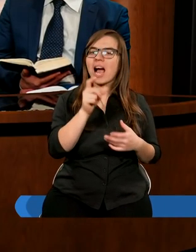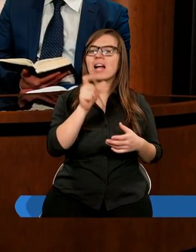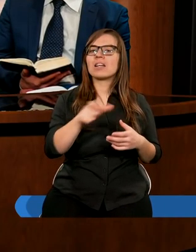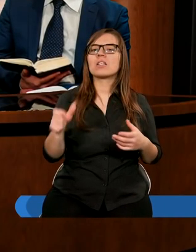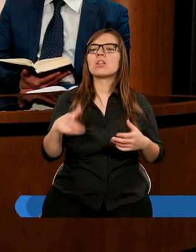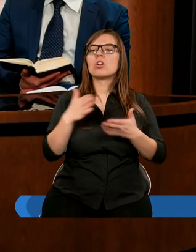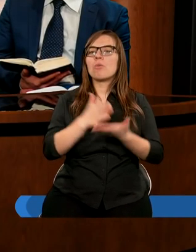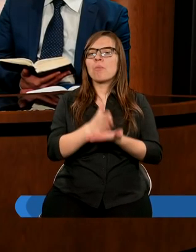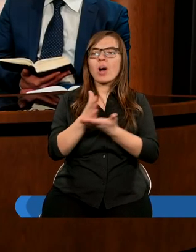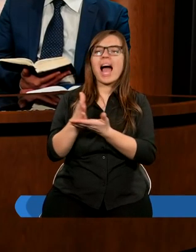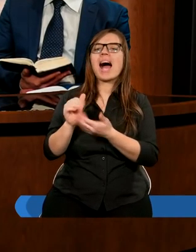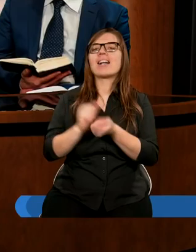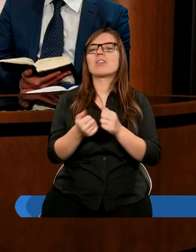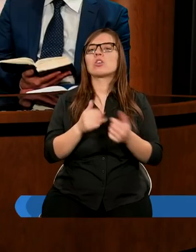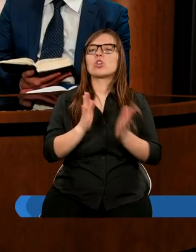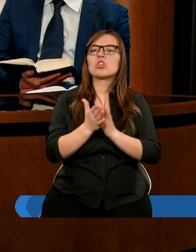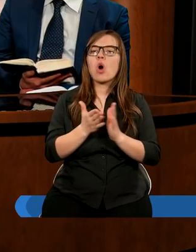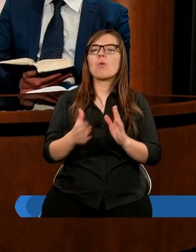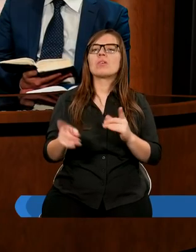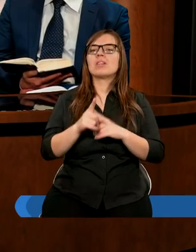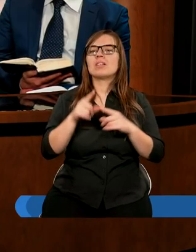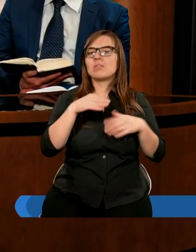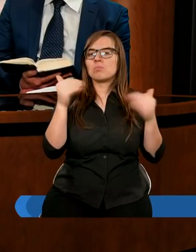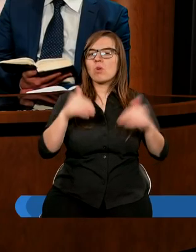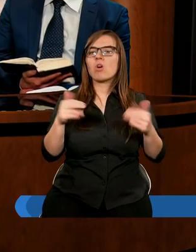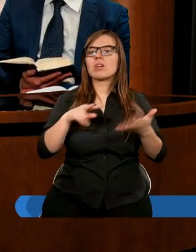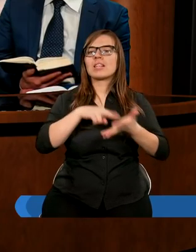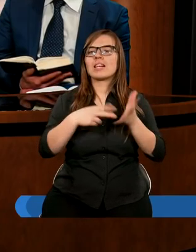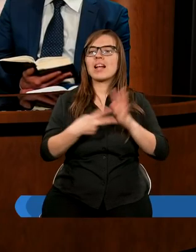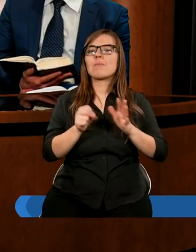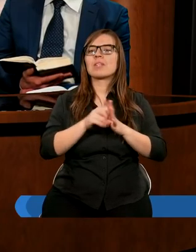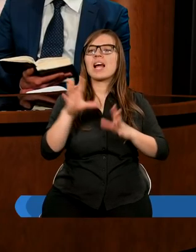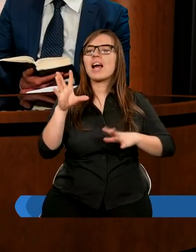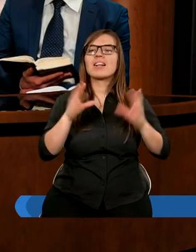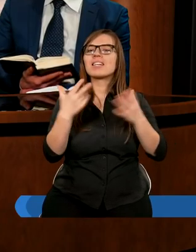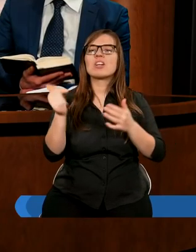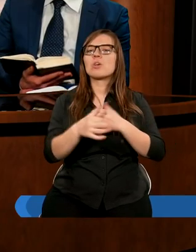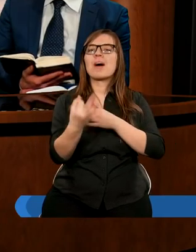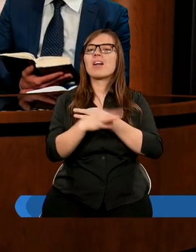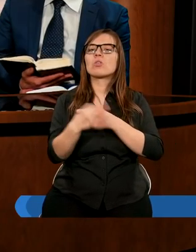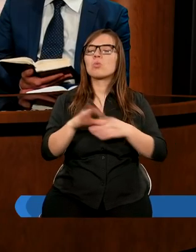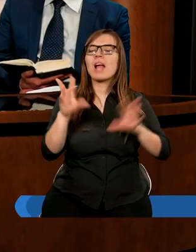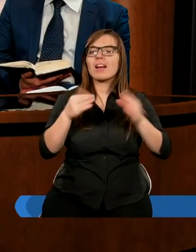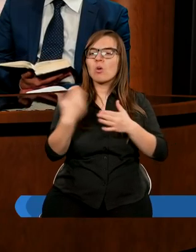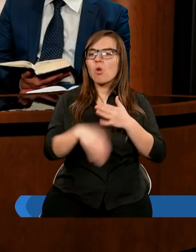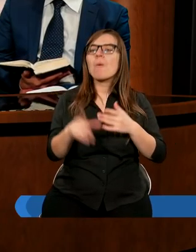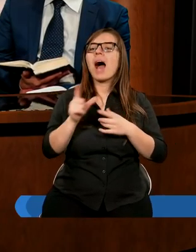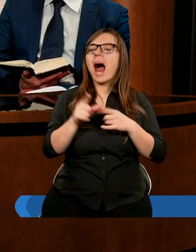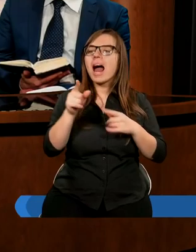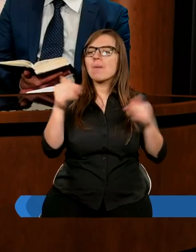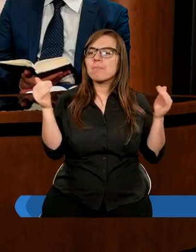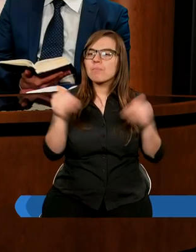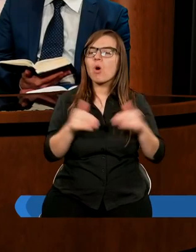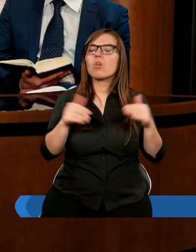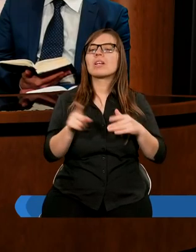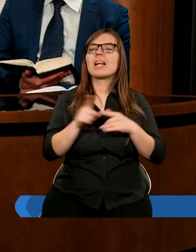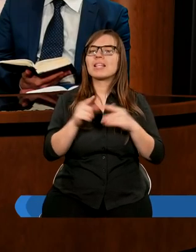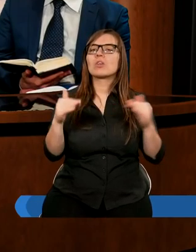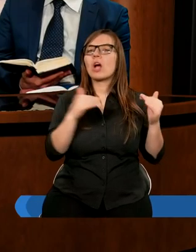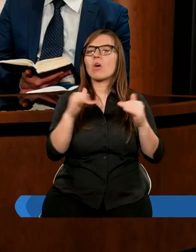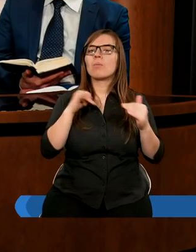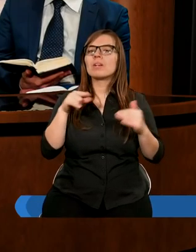są poradniki, są różnego rodzaju książki. Ja już nie mówię, że trzeba iść na studia ekonomiczne, ale rzeczywiście można jakby